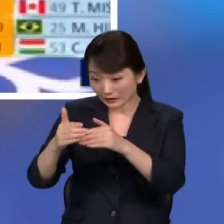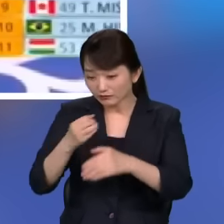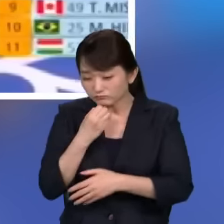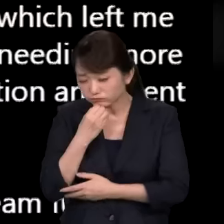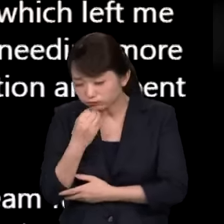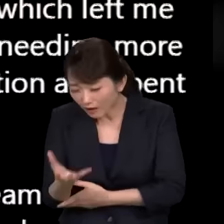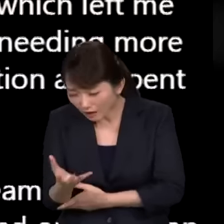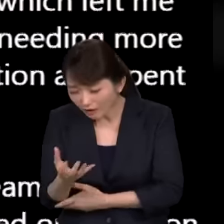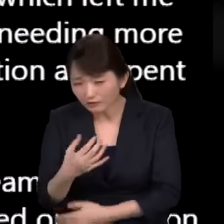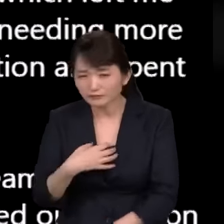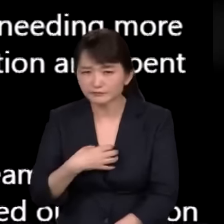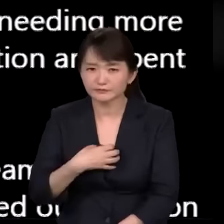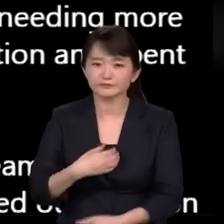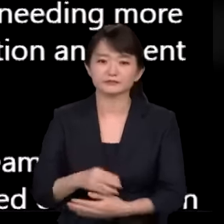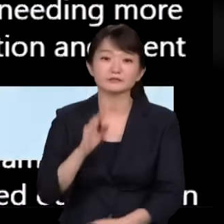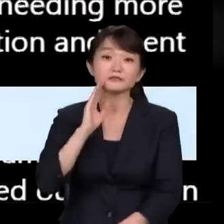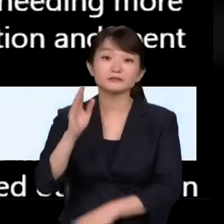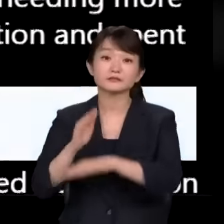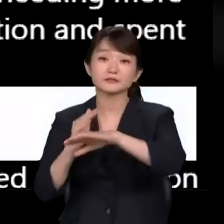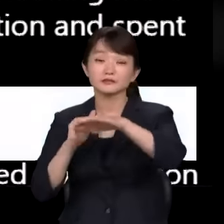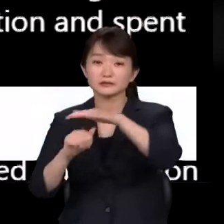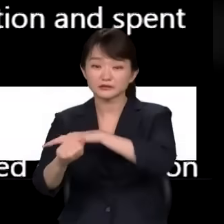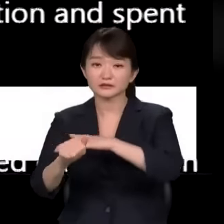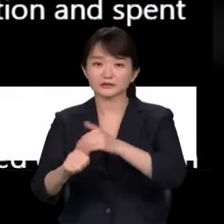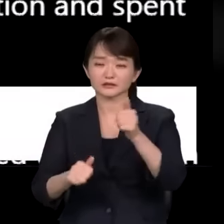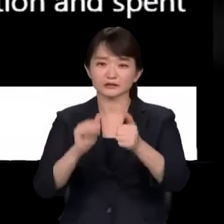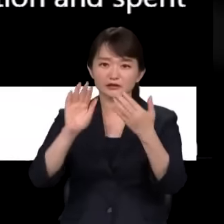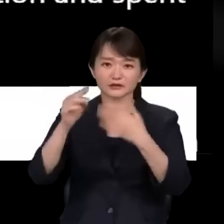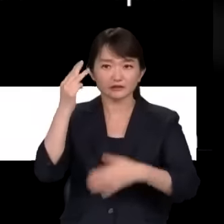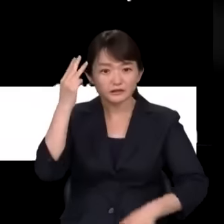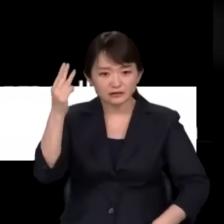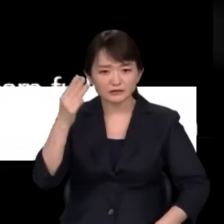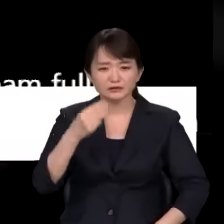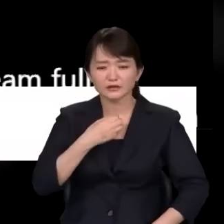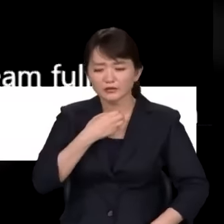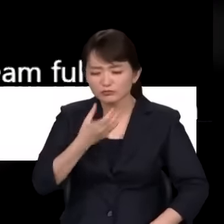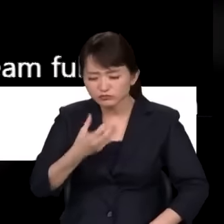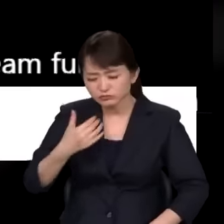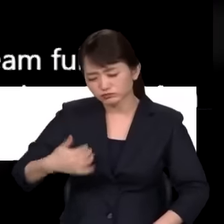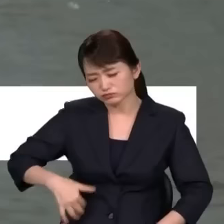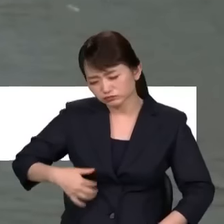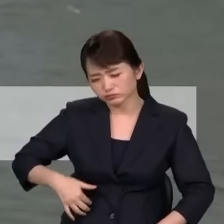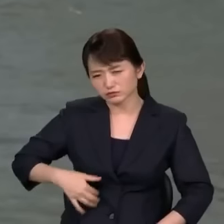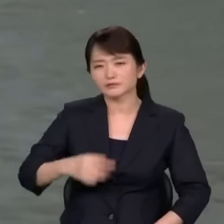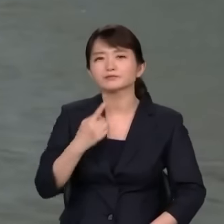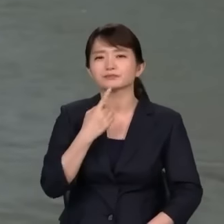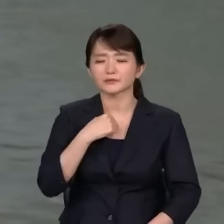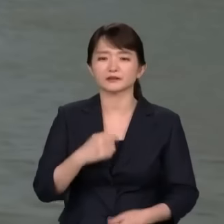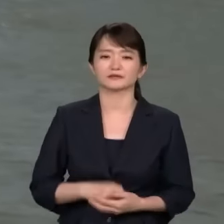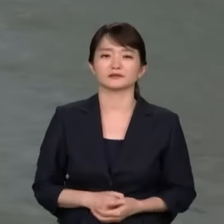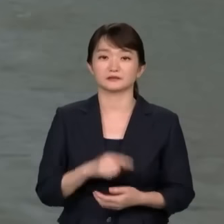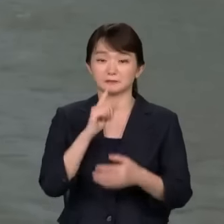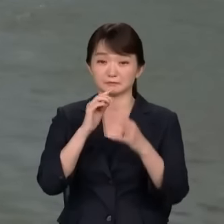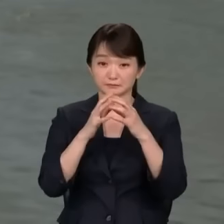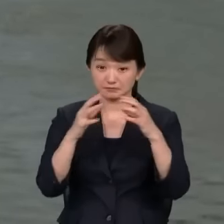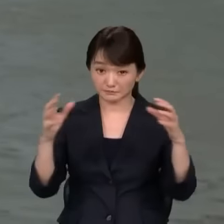더했습니다. 벨기에 선수는 경기 뒤 사흘간 구토와 설사를 겪었다고도 했습니다. 계속되는